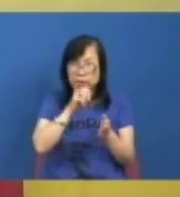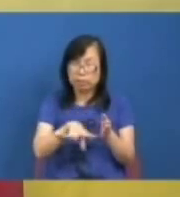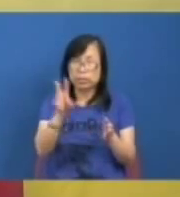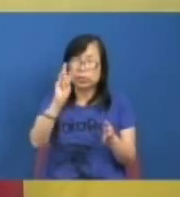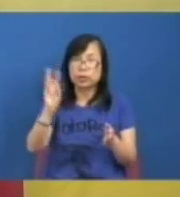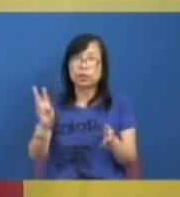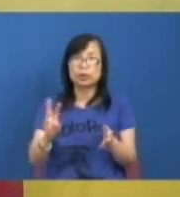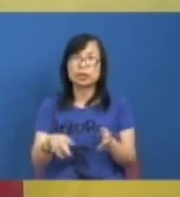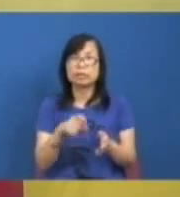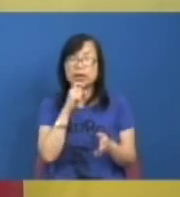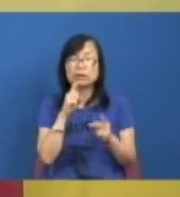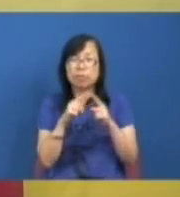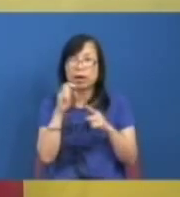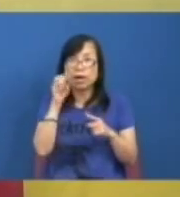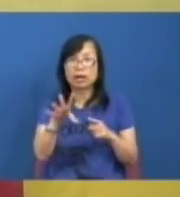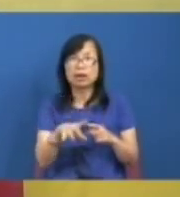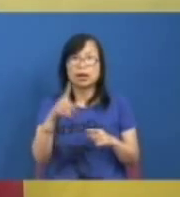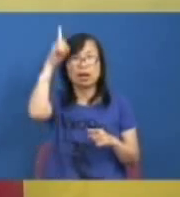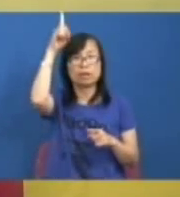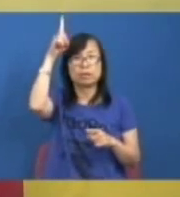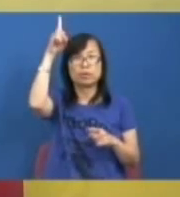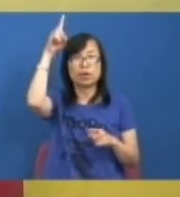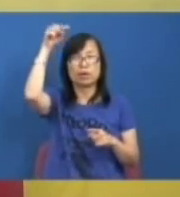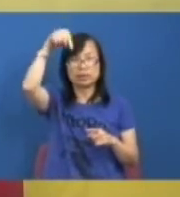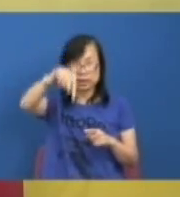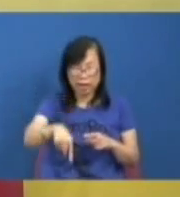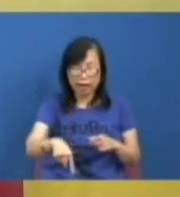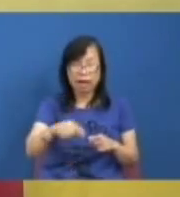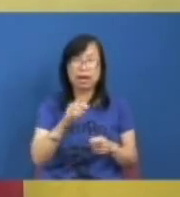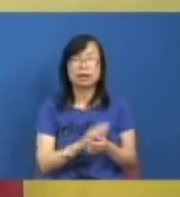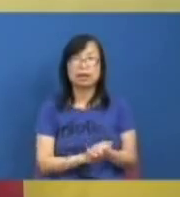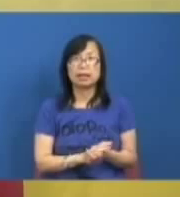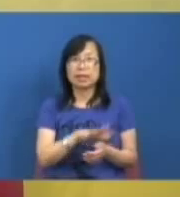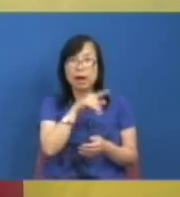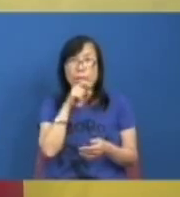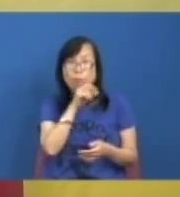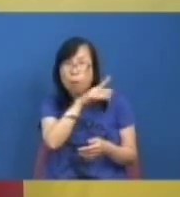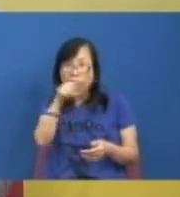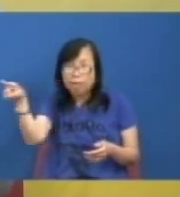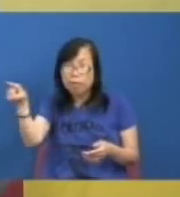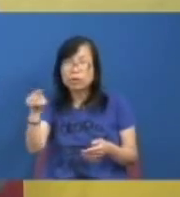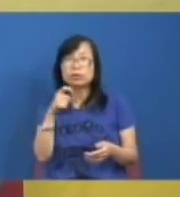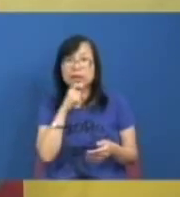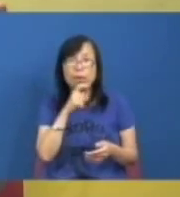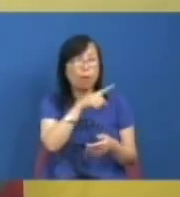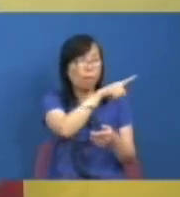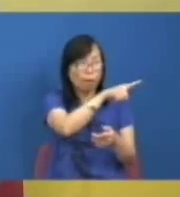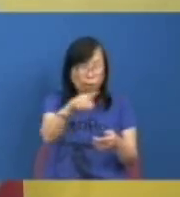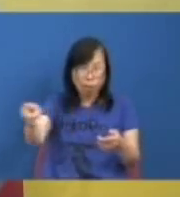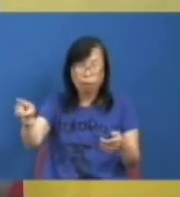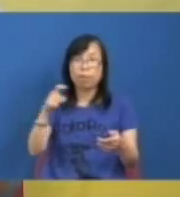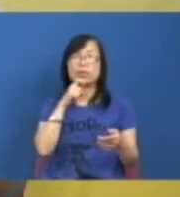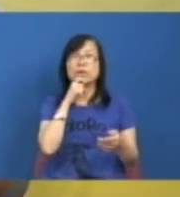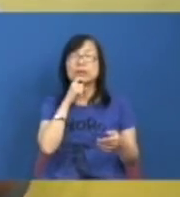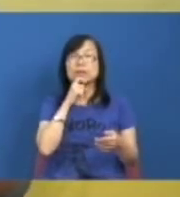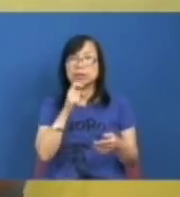講咧，十居其九就係樓上而下嘅。咁但係橫向都有嘅喎。嗱喺外牆打橫滲